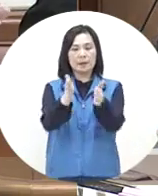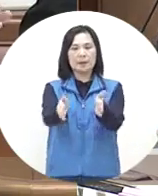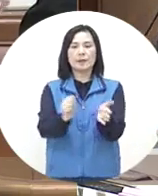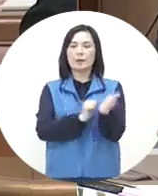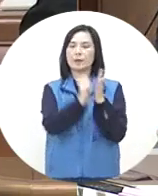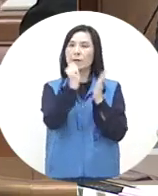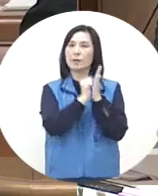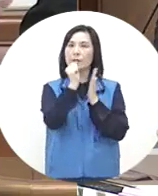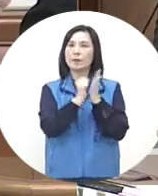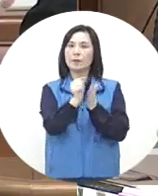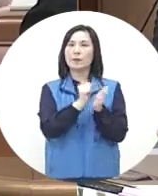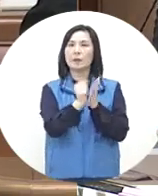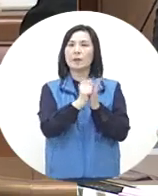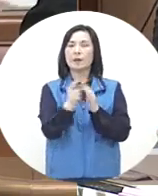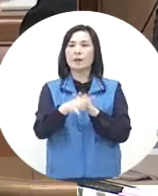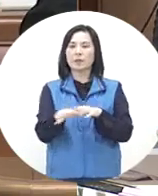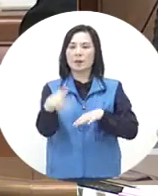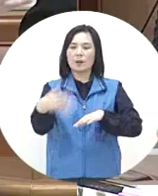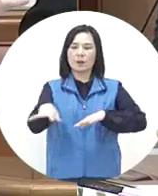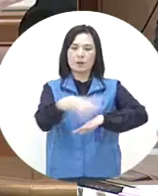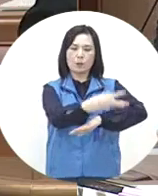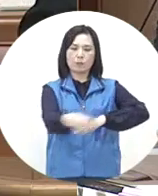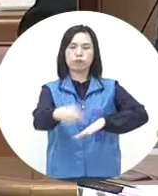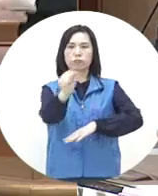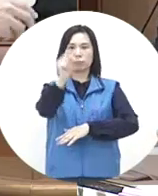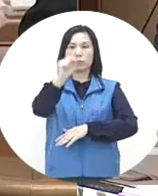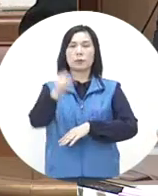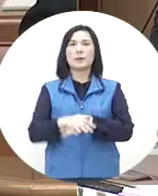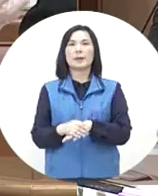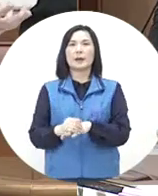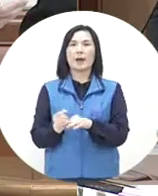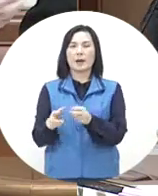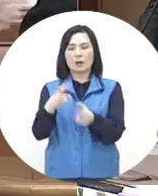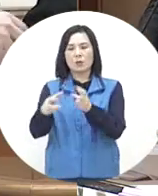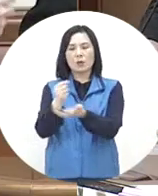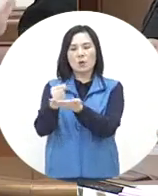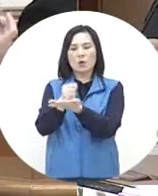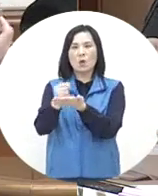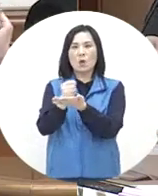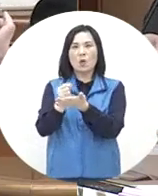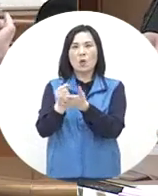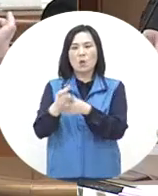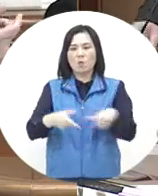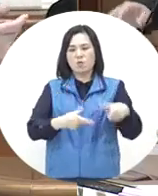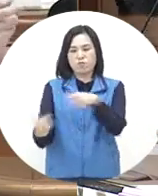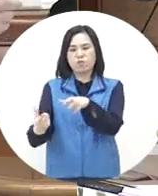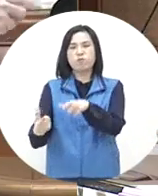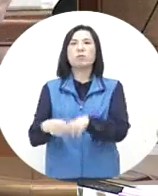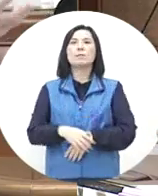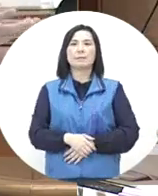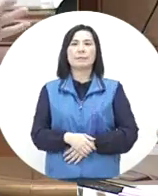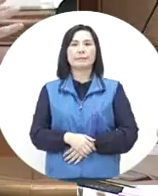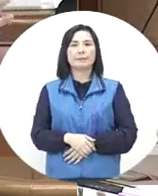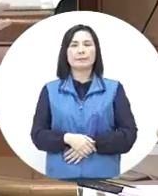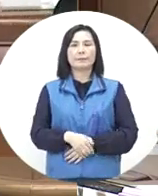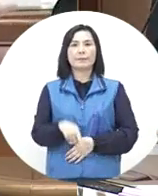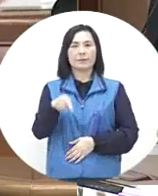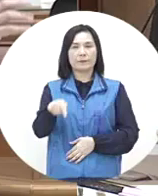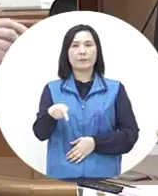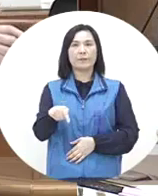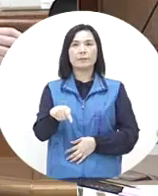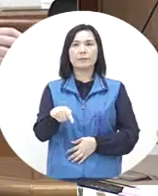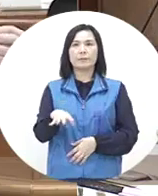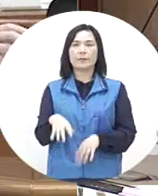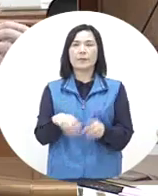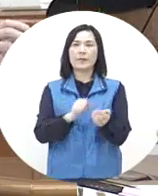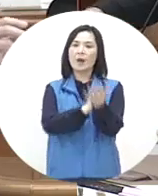要求说，你最别再摆出来，它就直接变油墨的方式，把它当作垃圾去用清除的方式处理。好，所以这个后续来讲， 印刷业说他